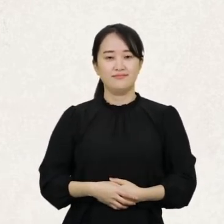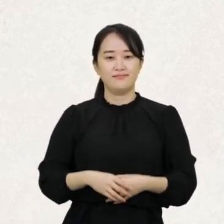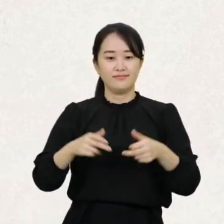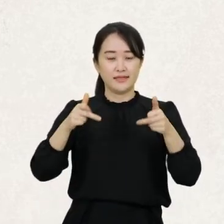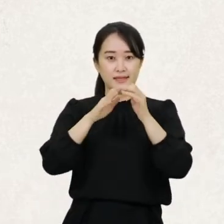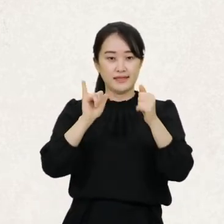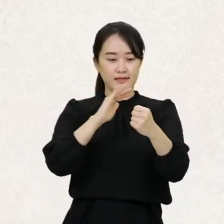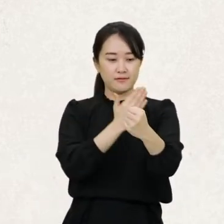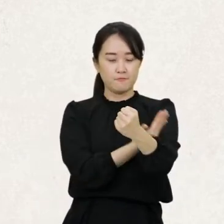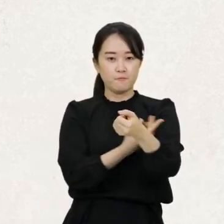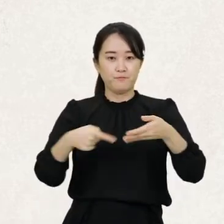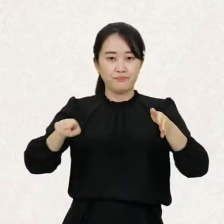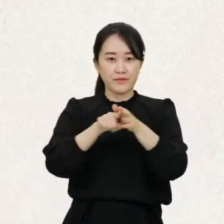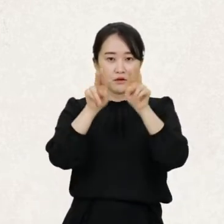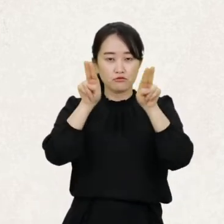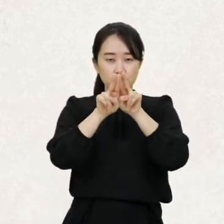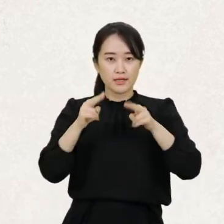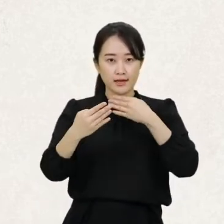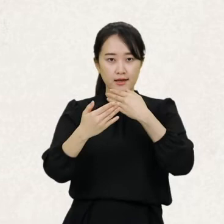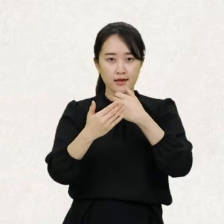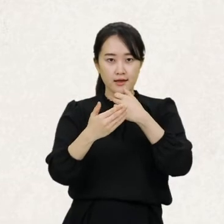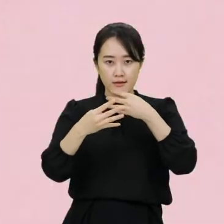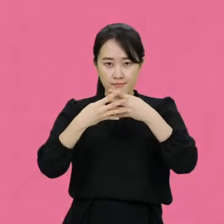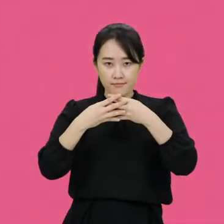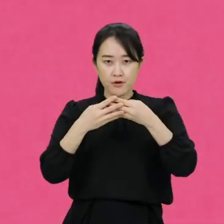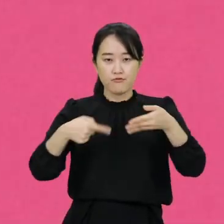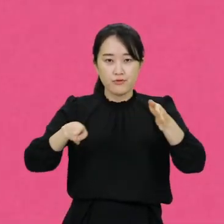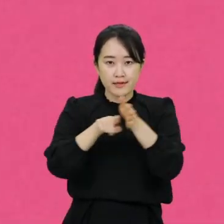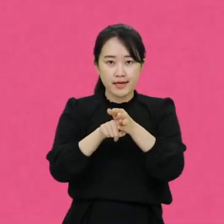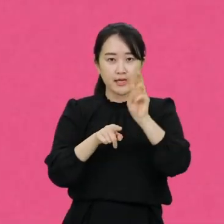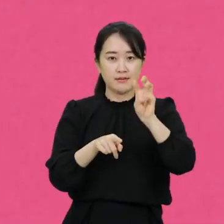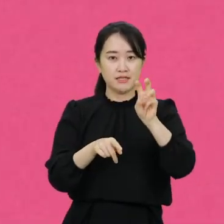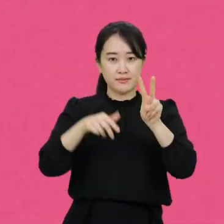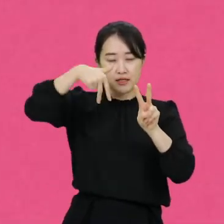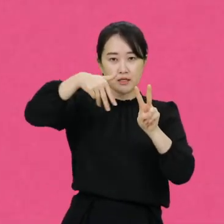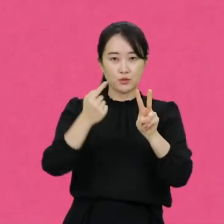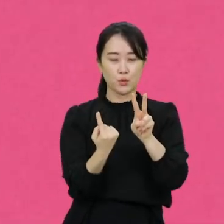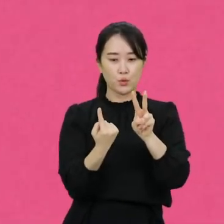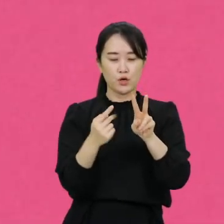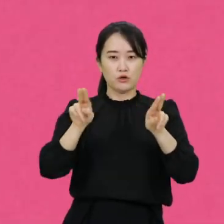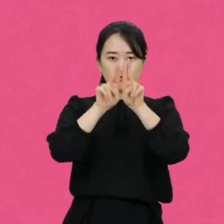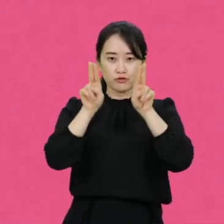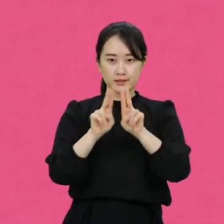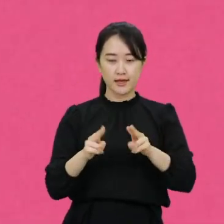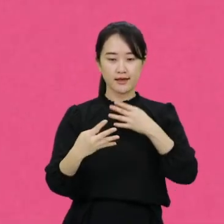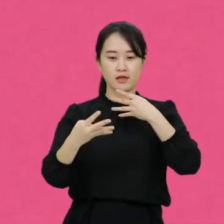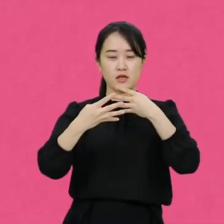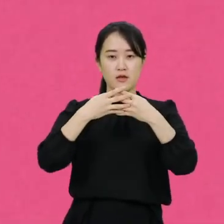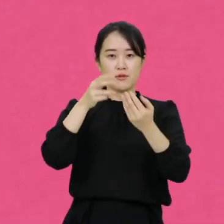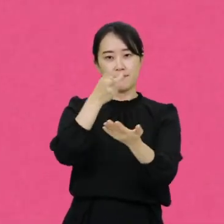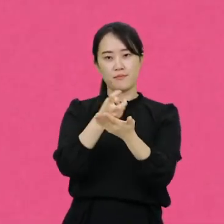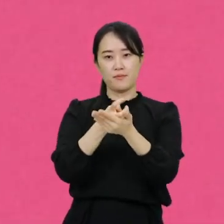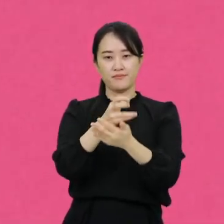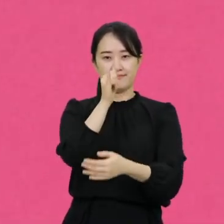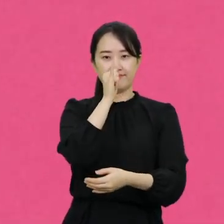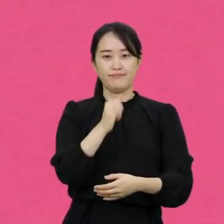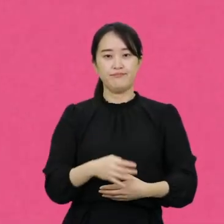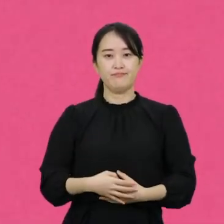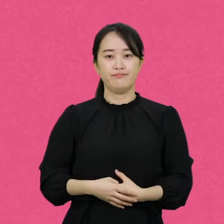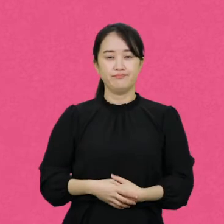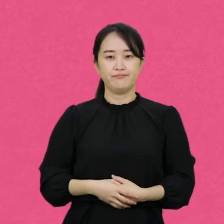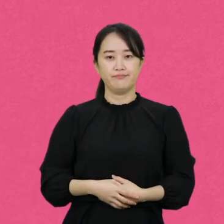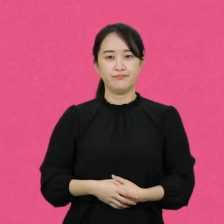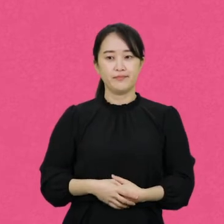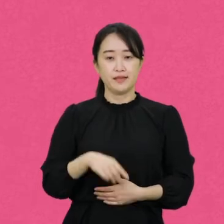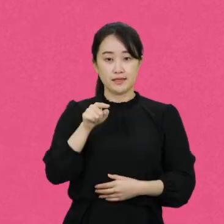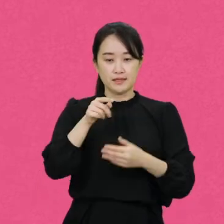장애인의 권리를 위한 국제협력을 강화하기 위해 제32조 국제협력 조항이 만들어졌어요.